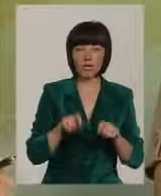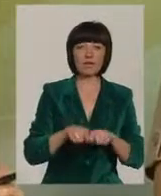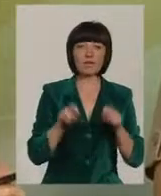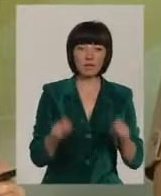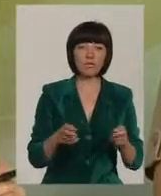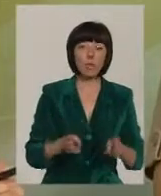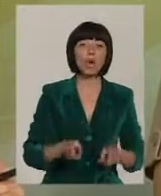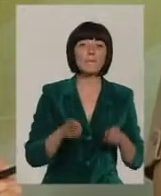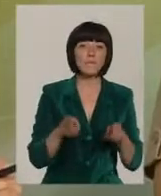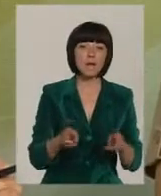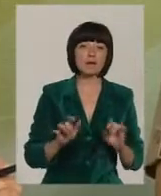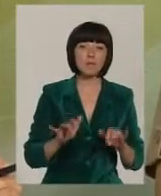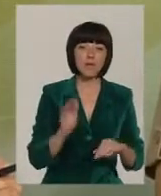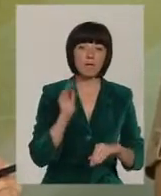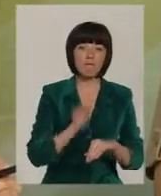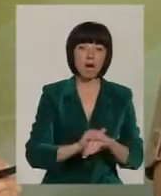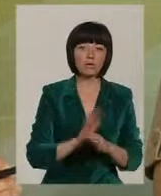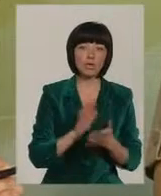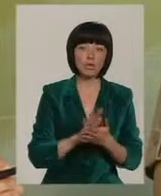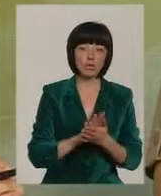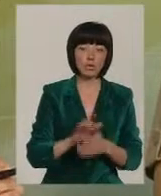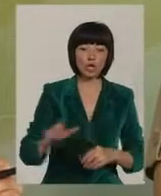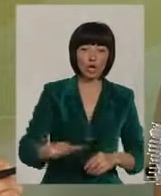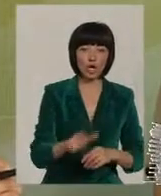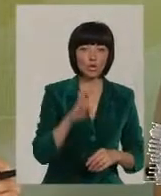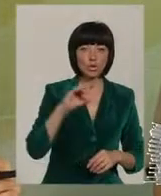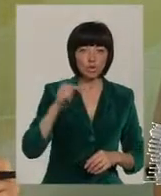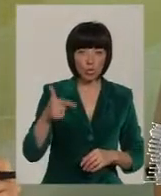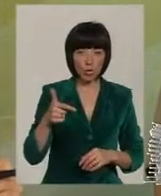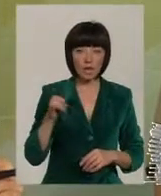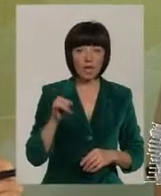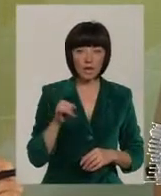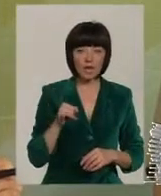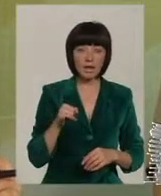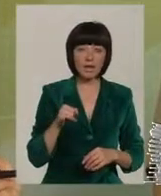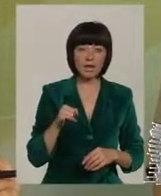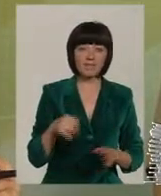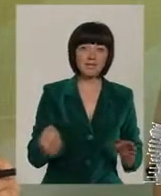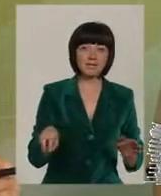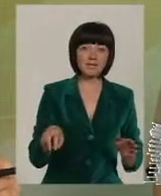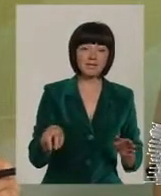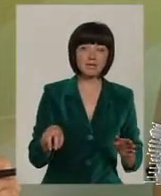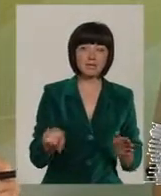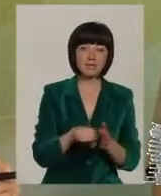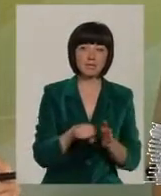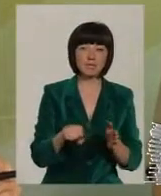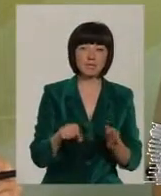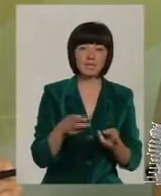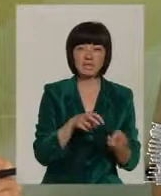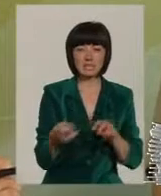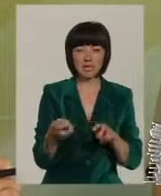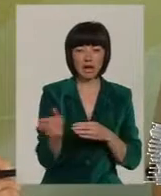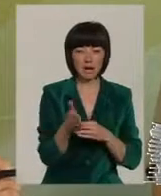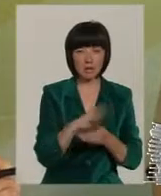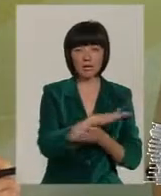кримінальне провадження по факту забруднення річки Південний Буг та загибелі риби, і воно триває на даний час. В рамках цього